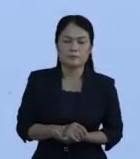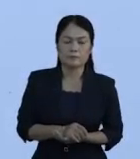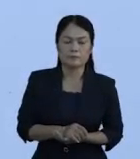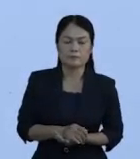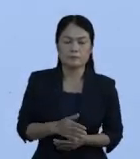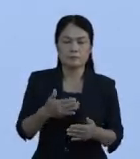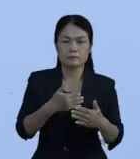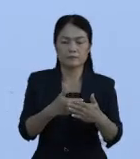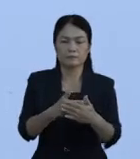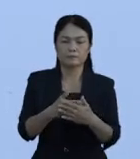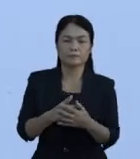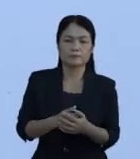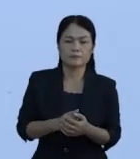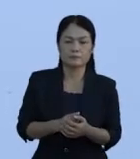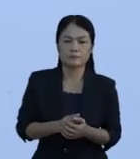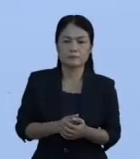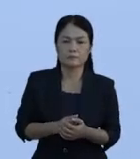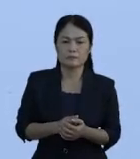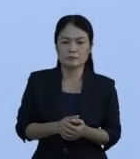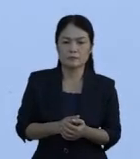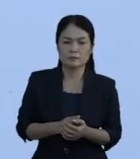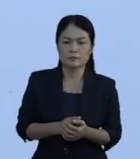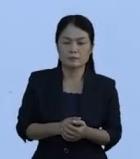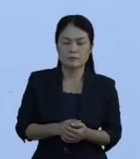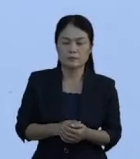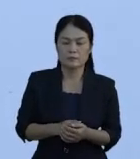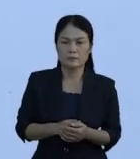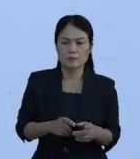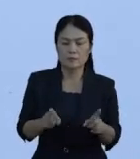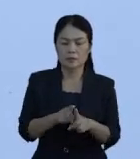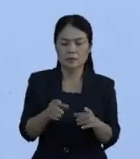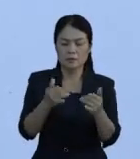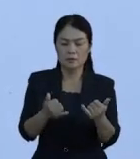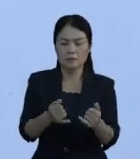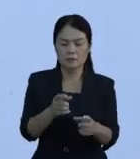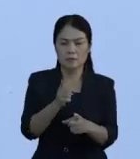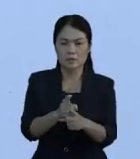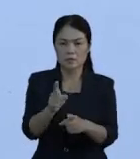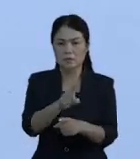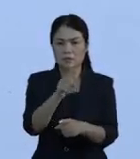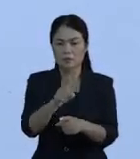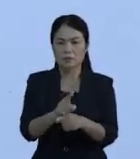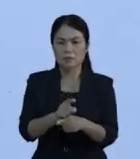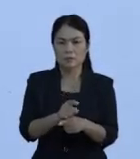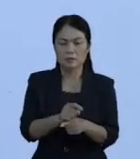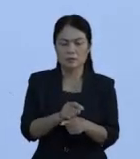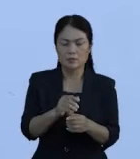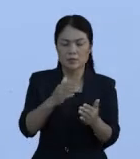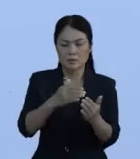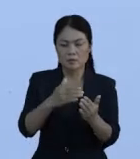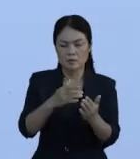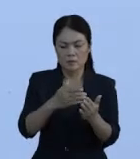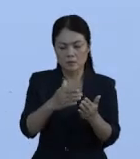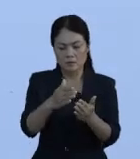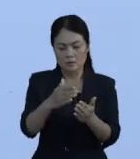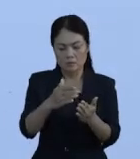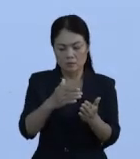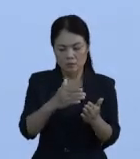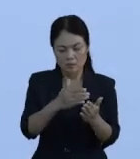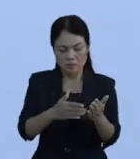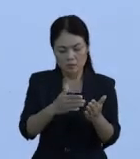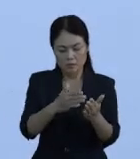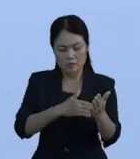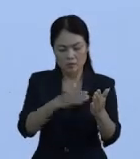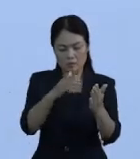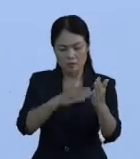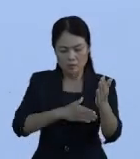khẳng nó chịt chiên đấy bà chấn đôi nỉ ta dương trâu bằng cốt chóc rư co bằng cốt cốt là con thọ liên